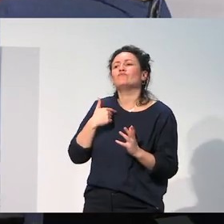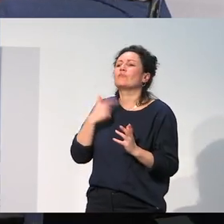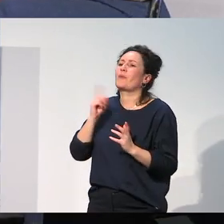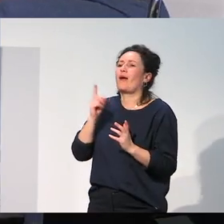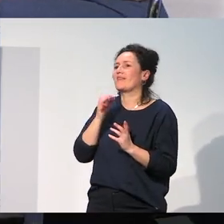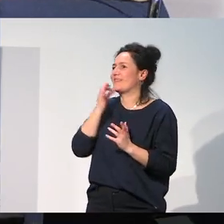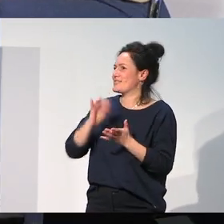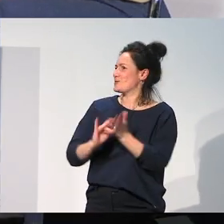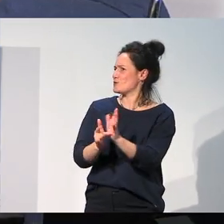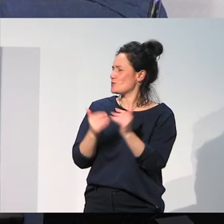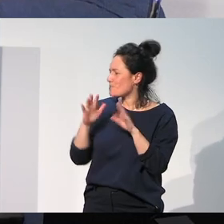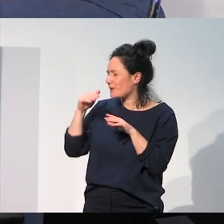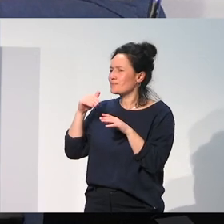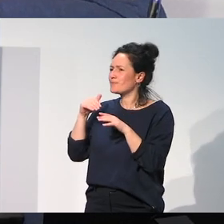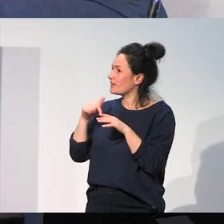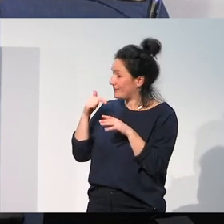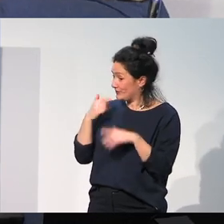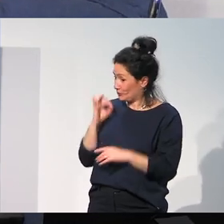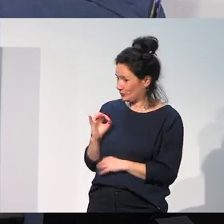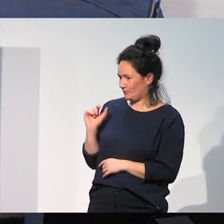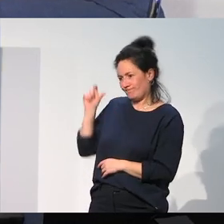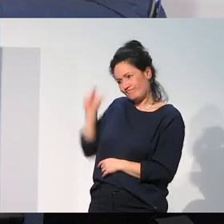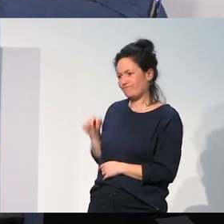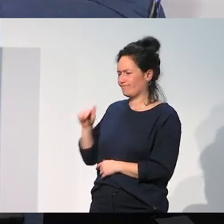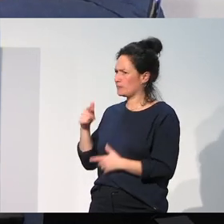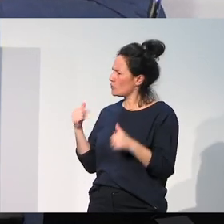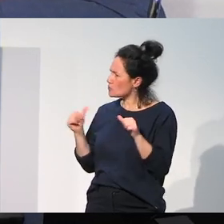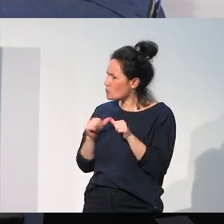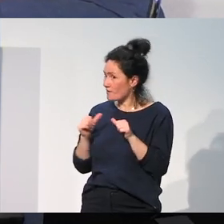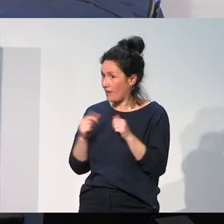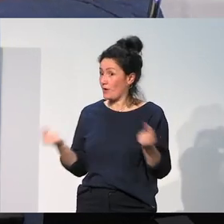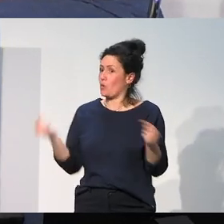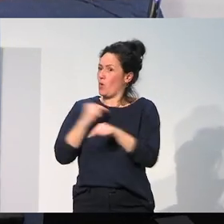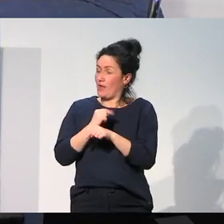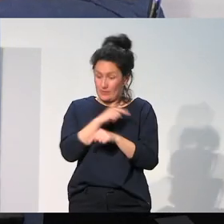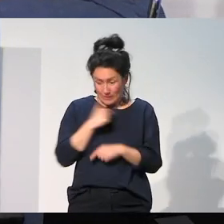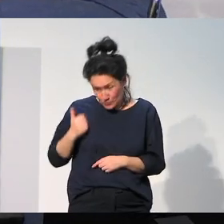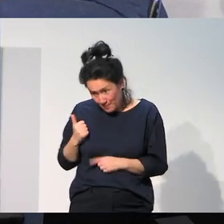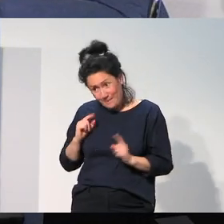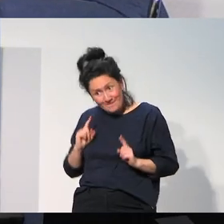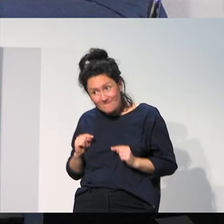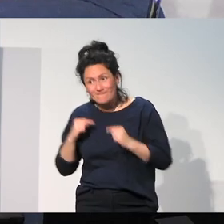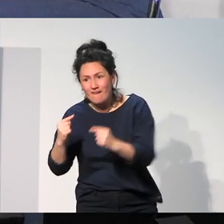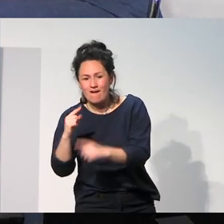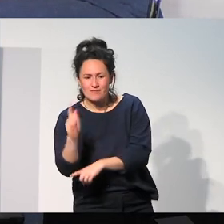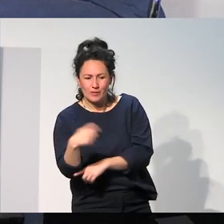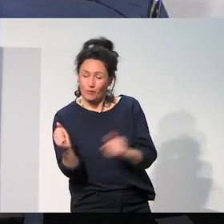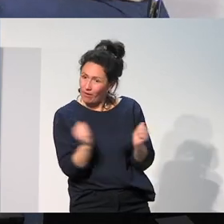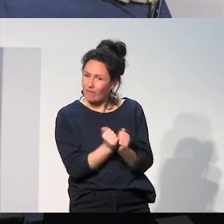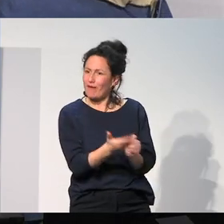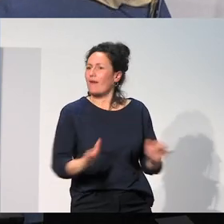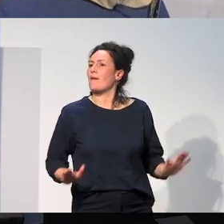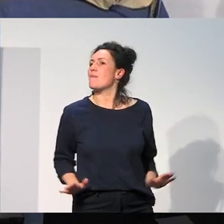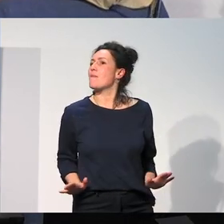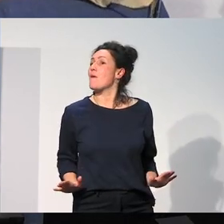faire qu'Auguste va aller faire le sens inverse. Il va aller dans la nature avec Proust. Voilà. Votre livre, et là je vais finir,